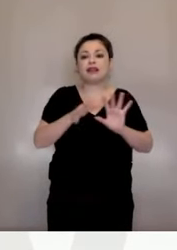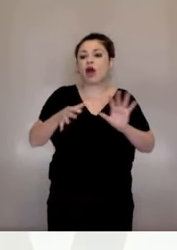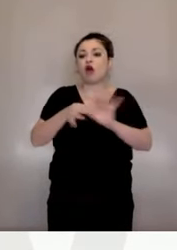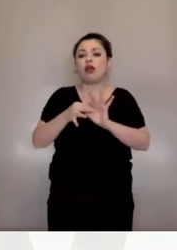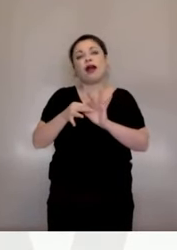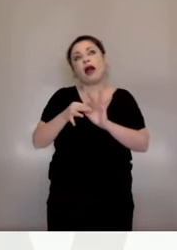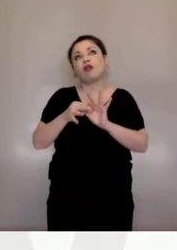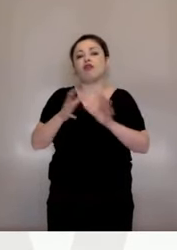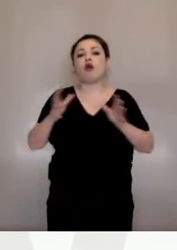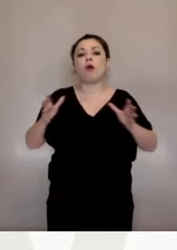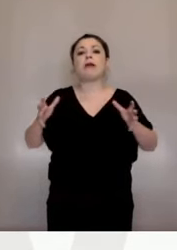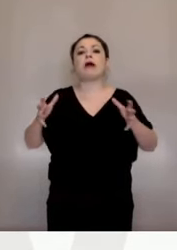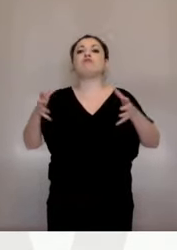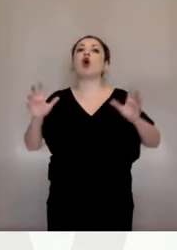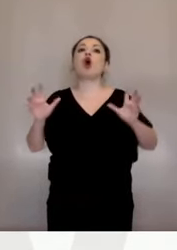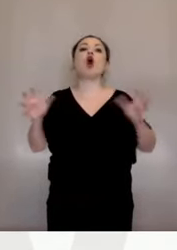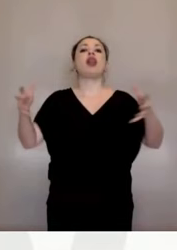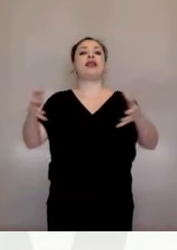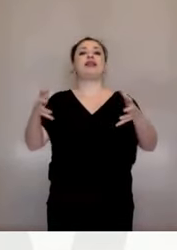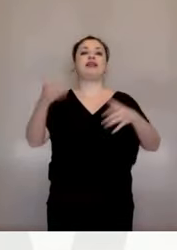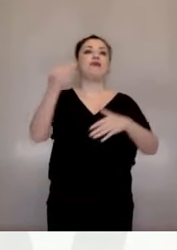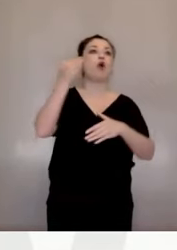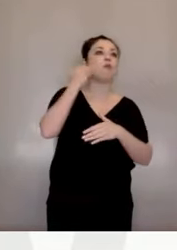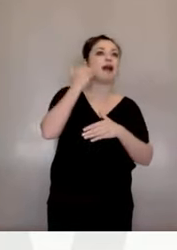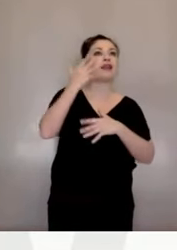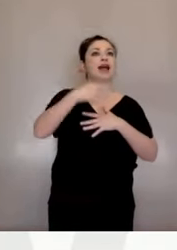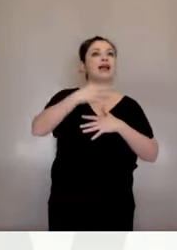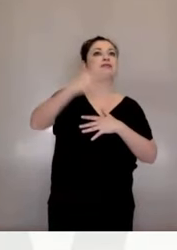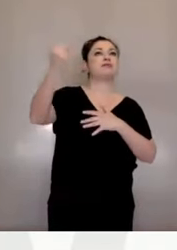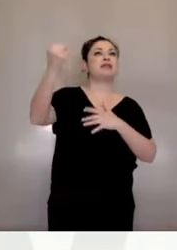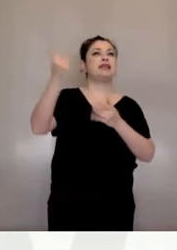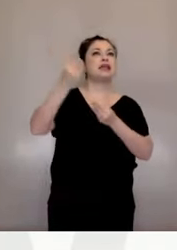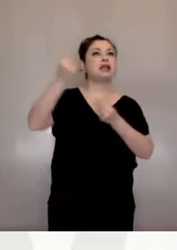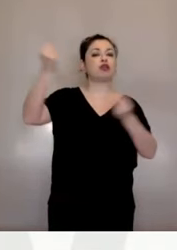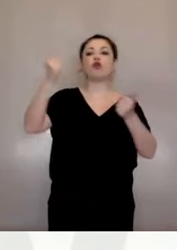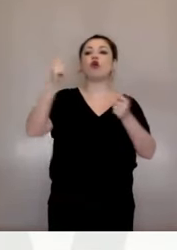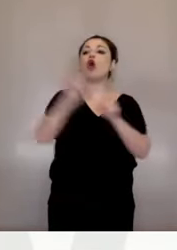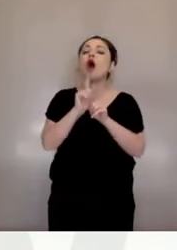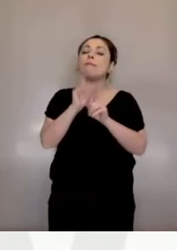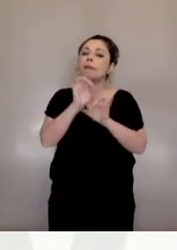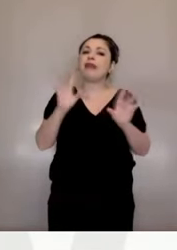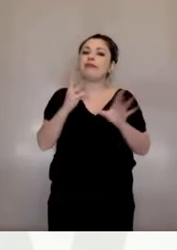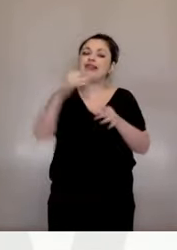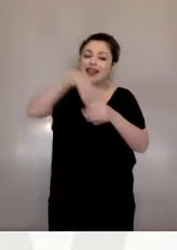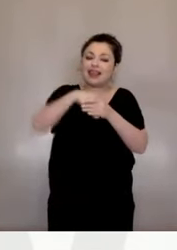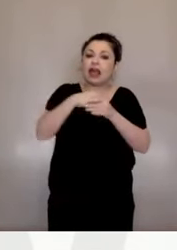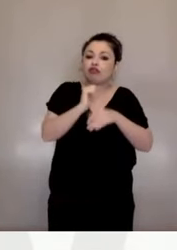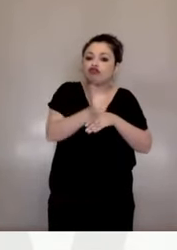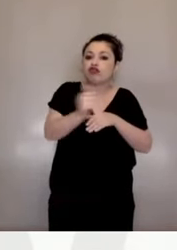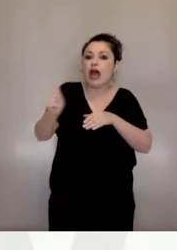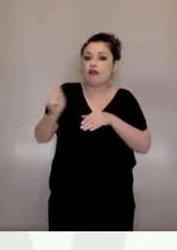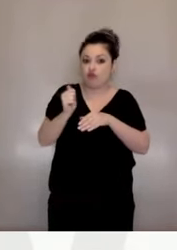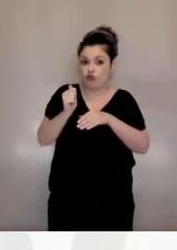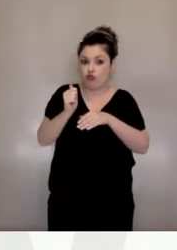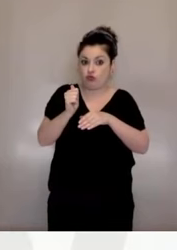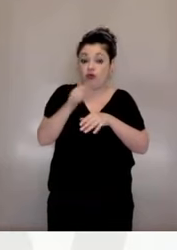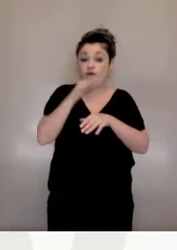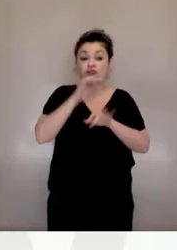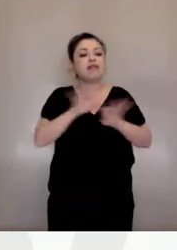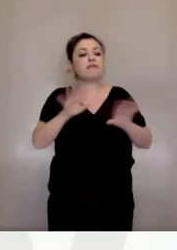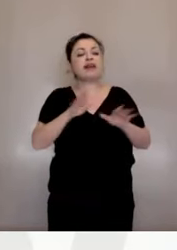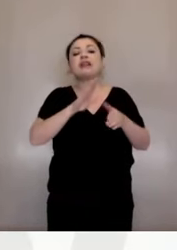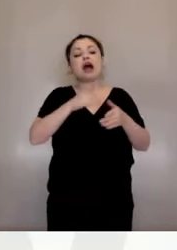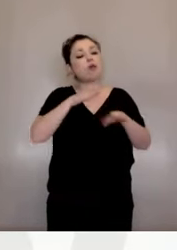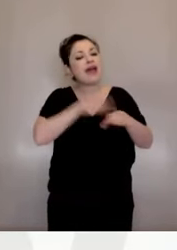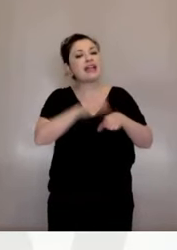classe, l'umanità o lo spirito, ma riguarda sempre l'esistenza singolare. La libertà è un'esperienza, una